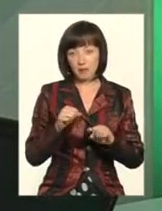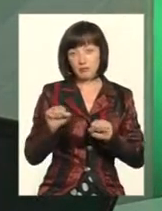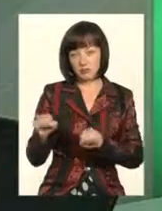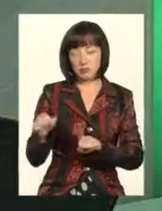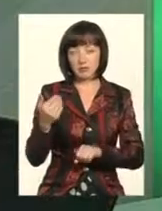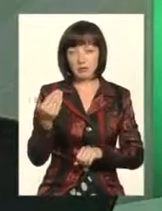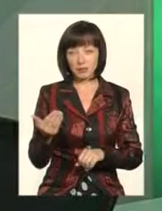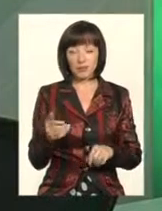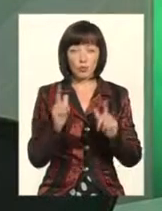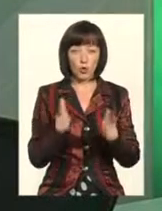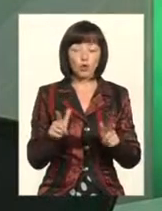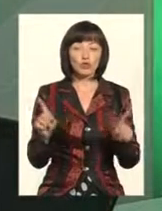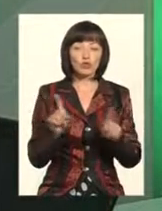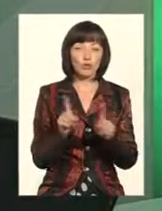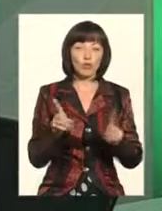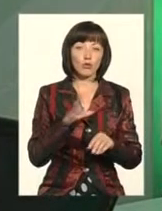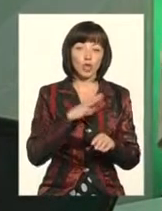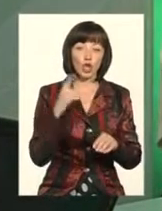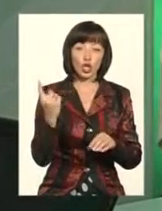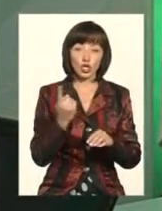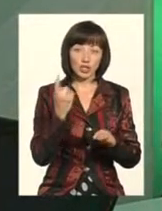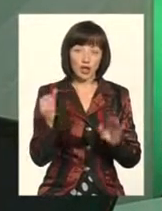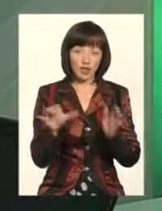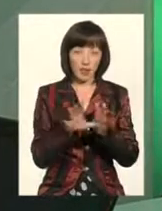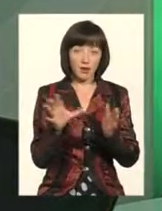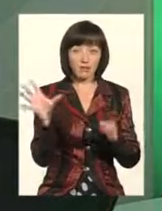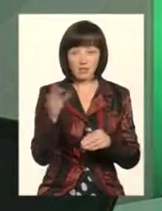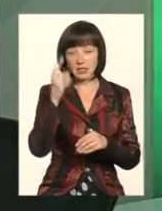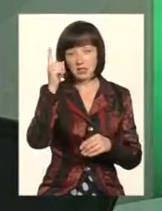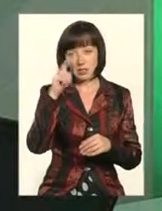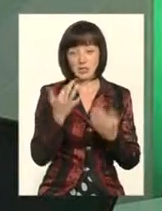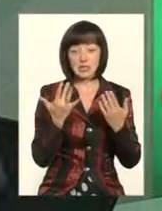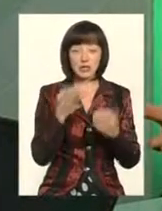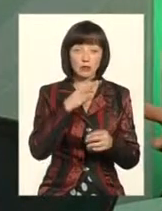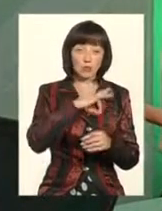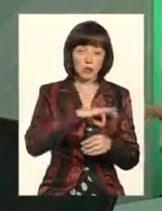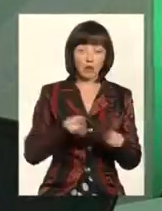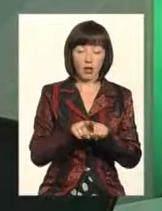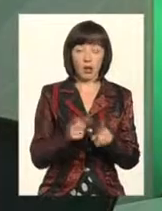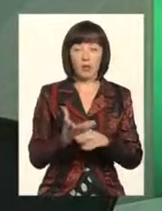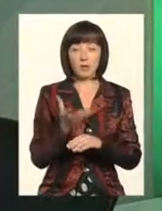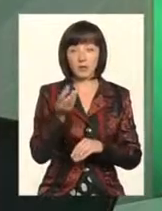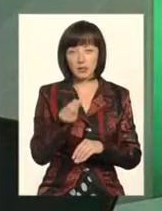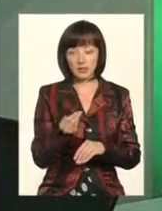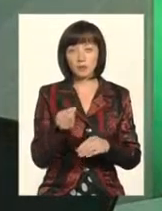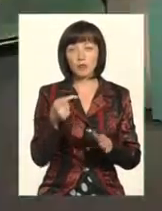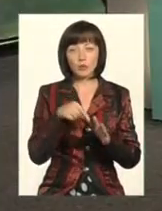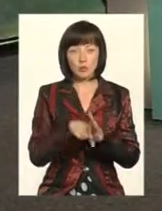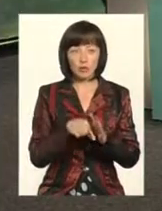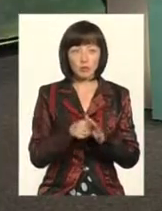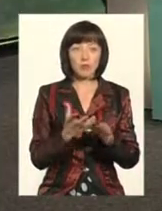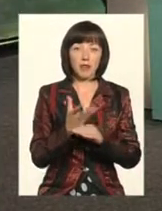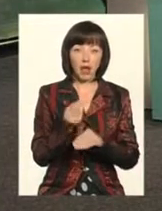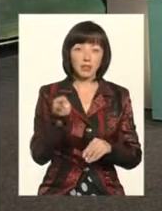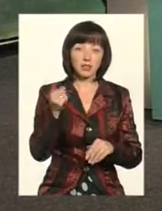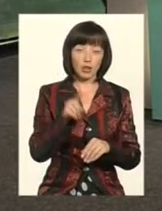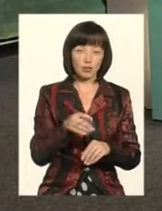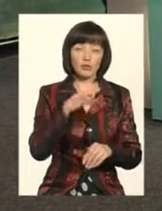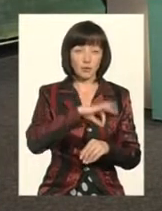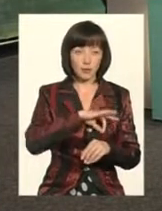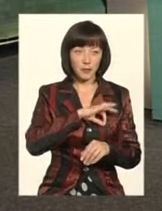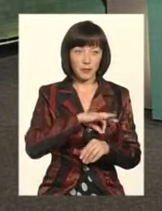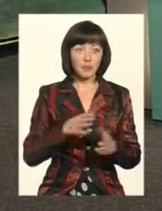щоб було, ну, є лічильник електроенергії, і всі знають, скільки спожив, стільки оплатив. То, по суті, і ця робота продовжується те? В цьому. Ну, за